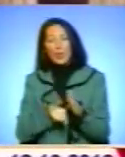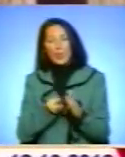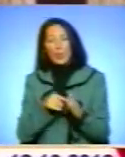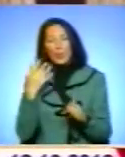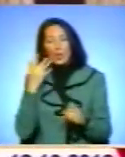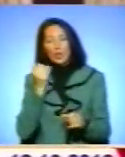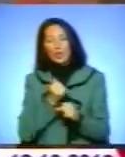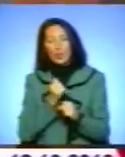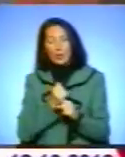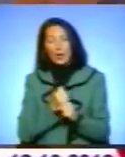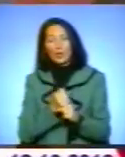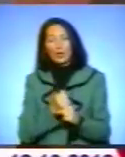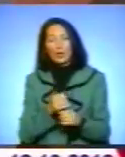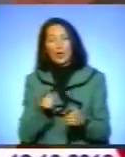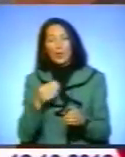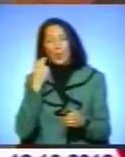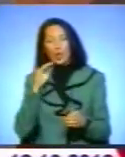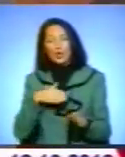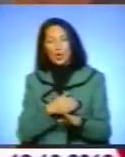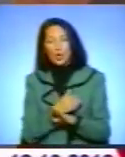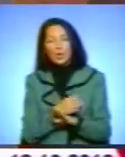випущеної продукції. Модернізується